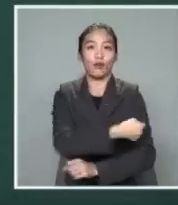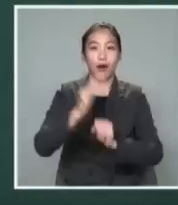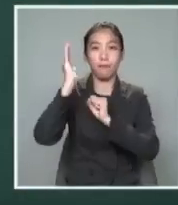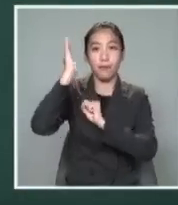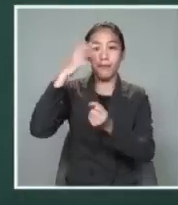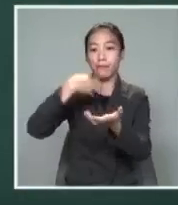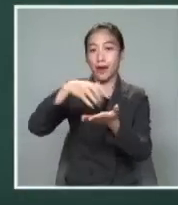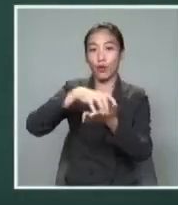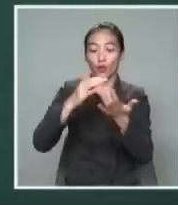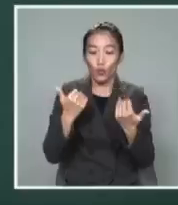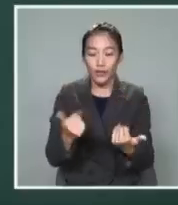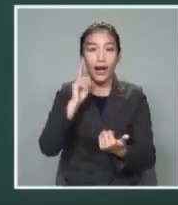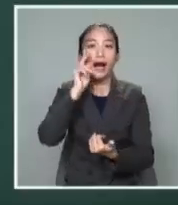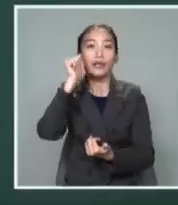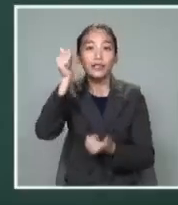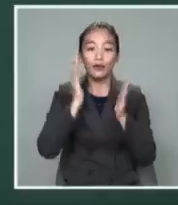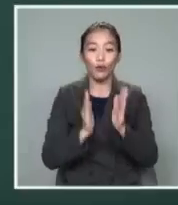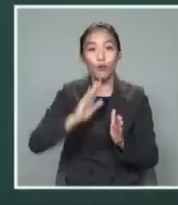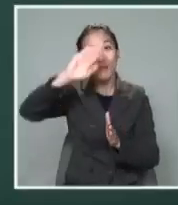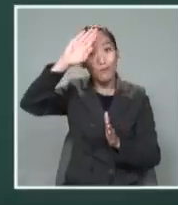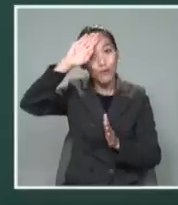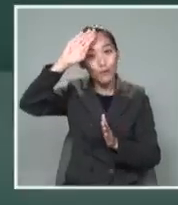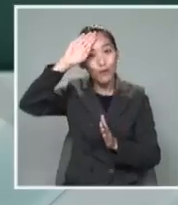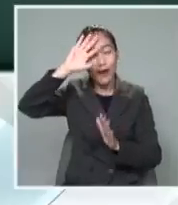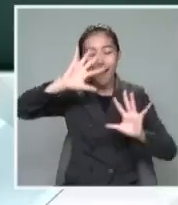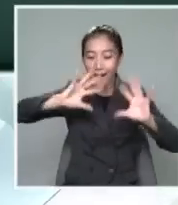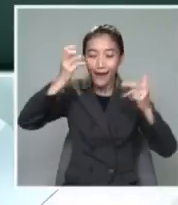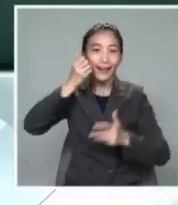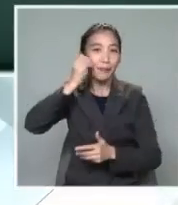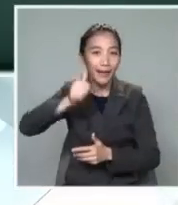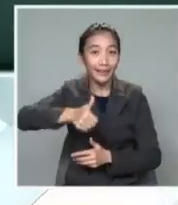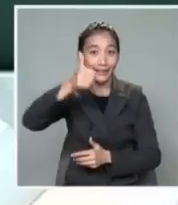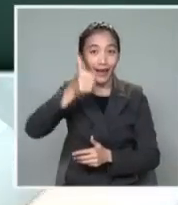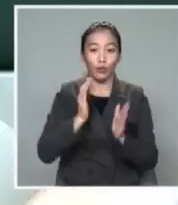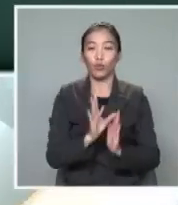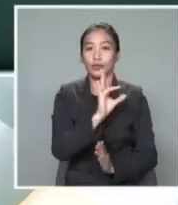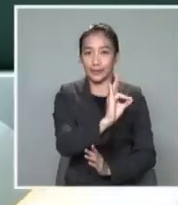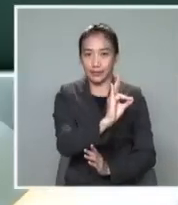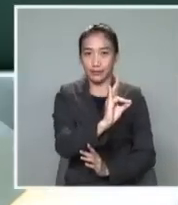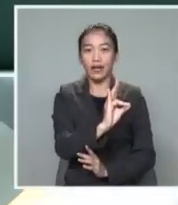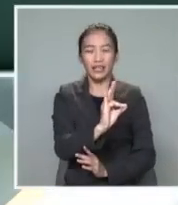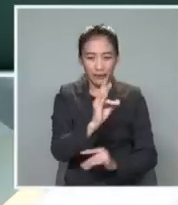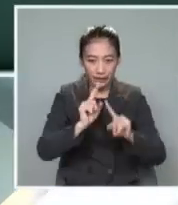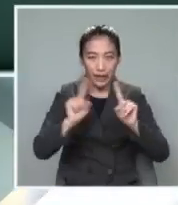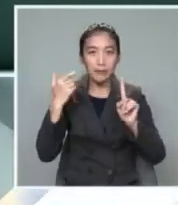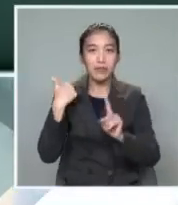ได้7รายนะครับแล้วก็รับรายงานผู้ป่วยยืนยันเพิ่มขึ้น